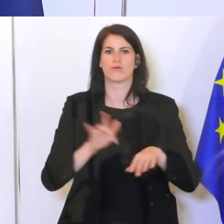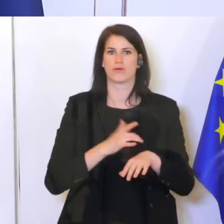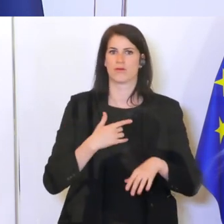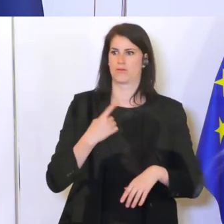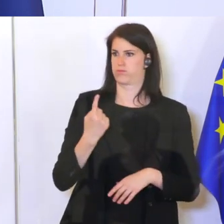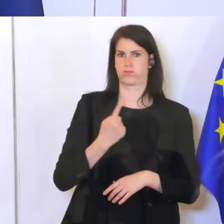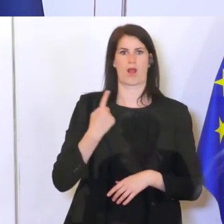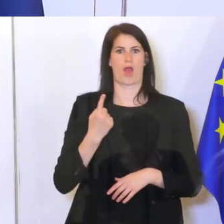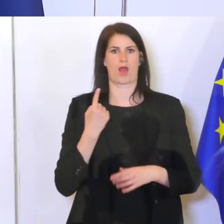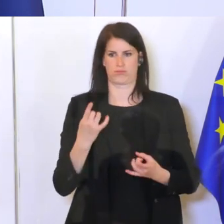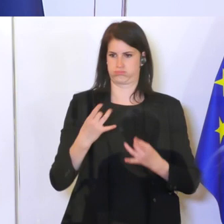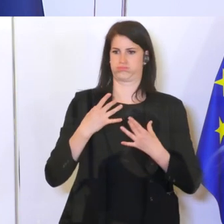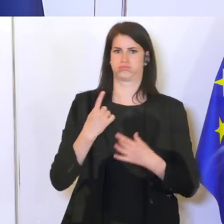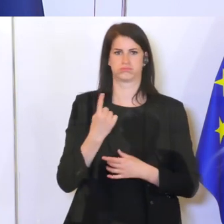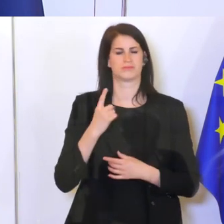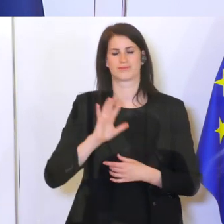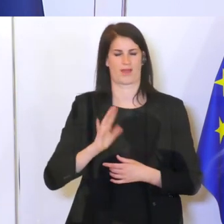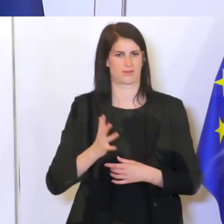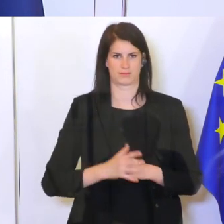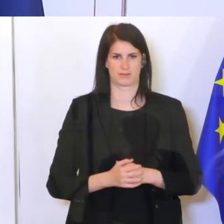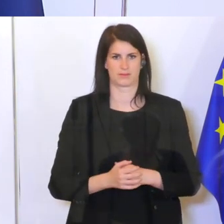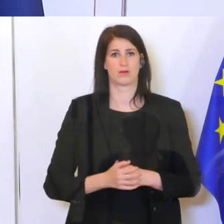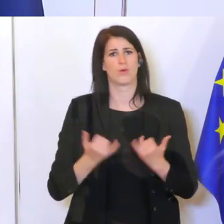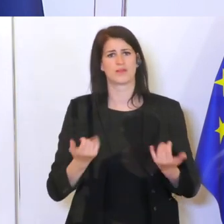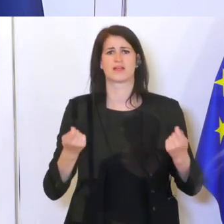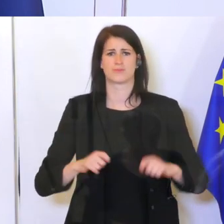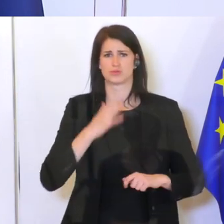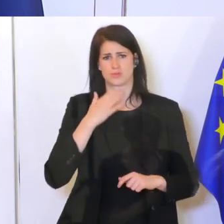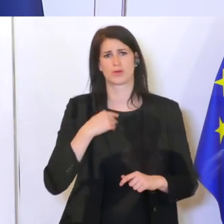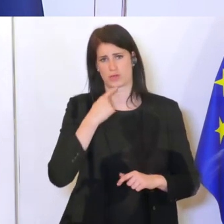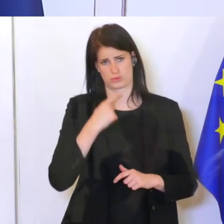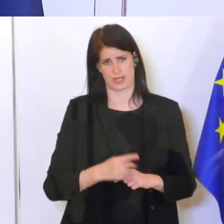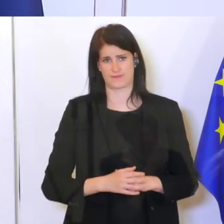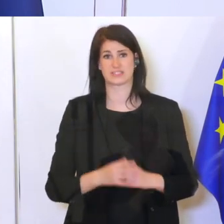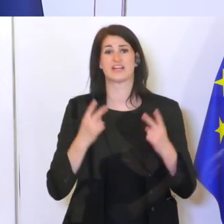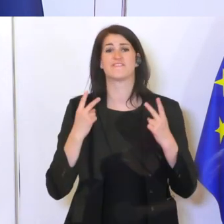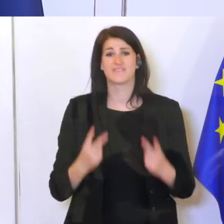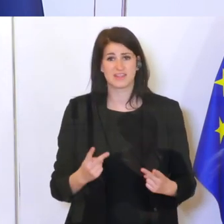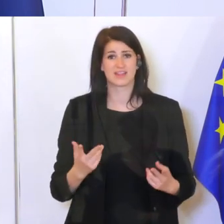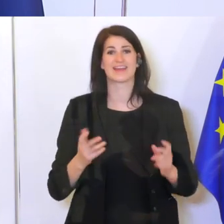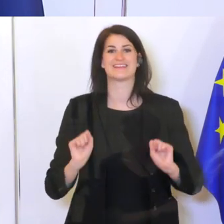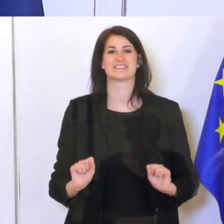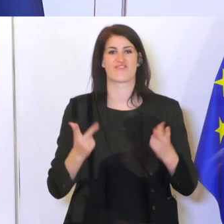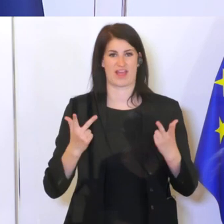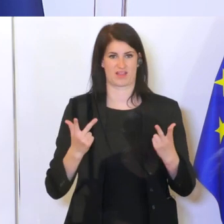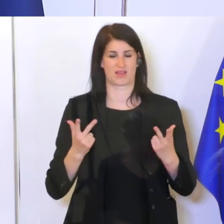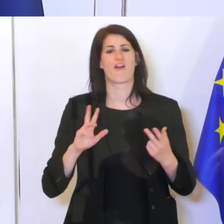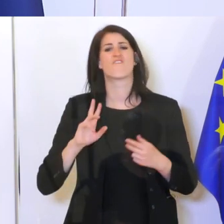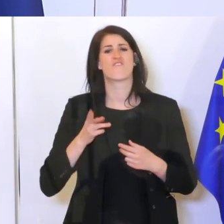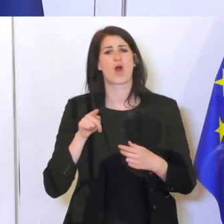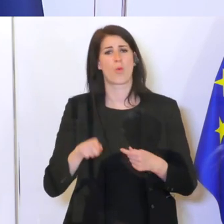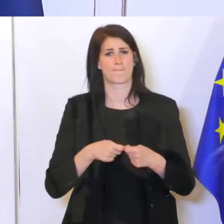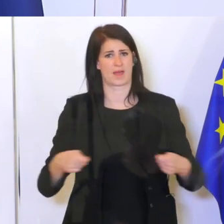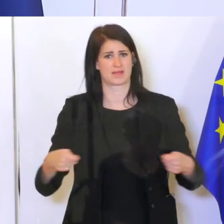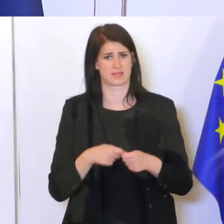Und lassen Sie mich zum Abschluss noch Folgendes sagen. Wichtig ist mir bei all dem vor allem der Zweck, der hinter dieser